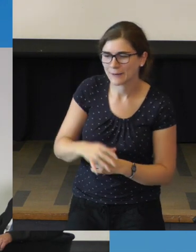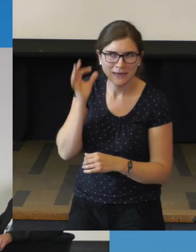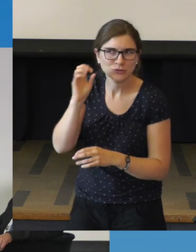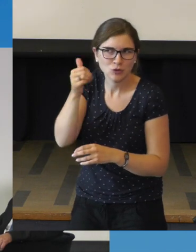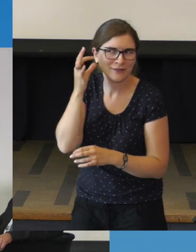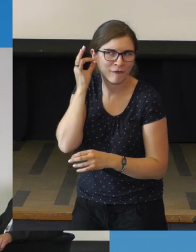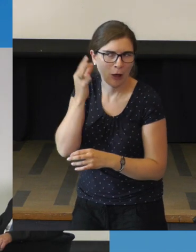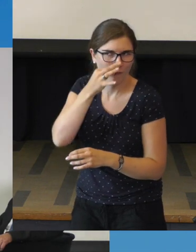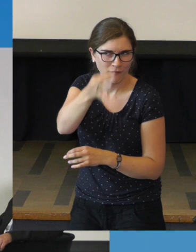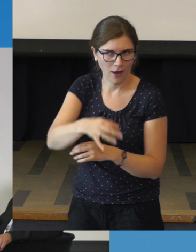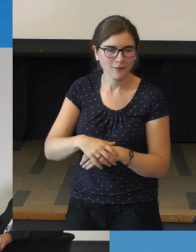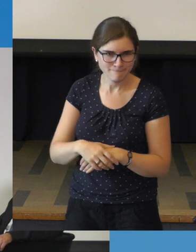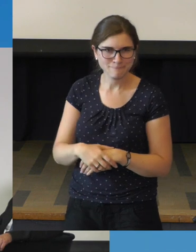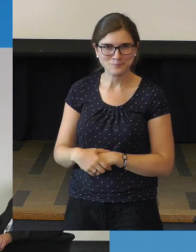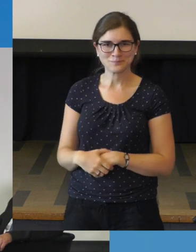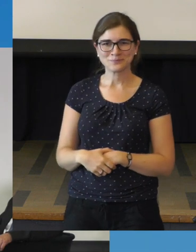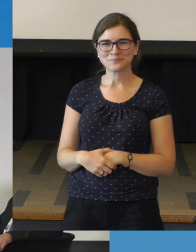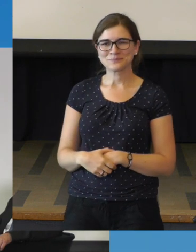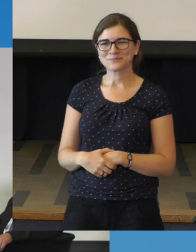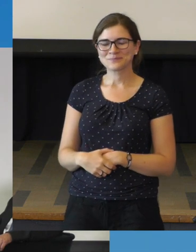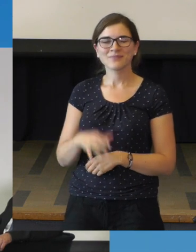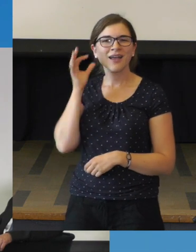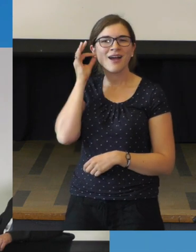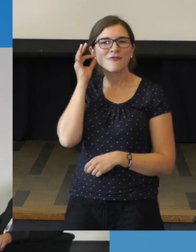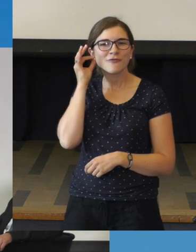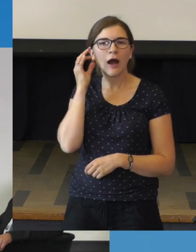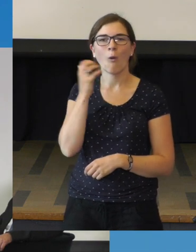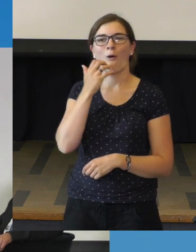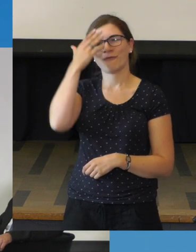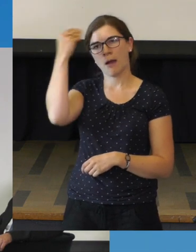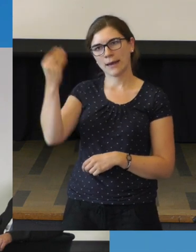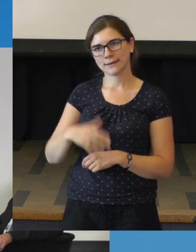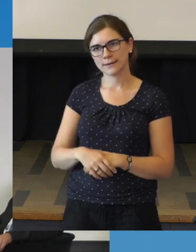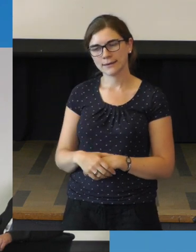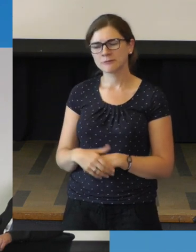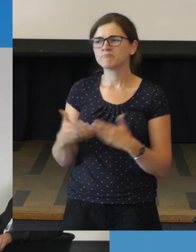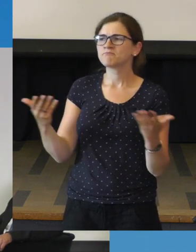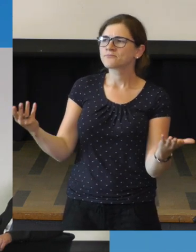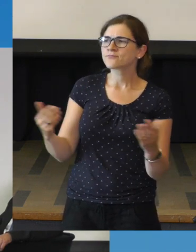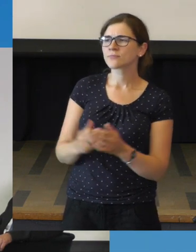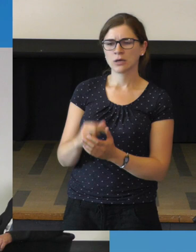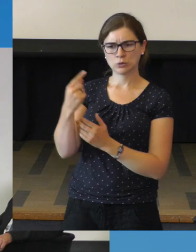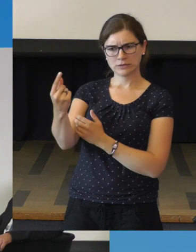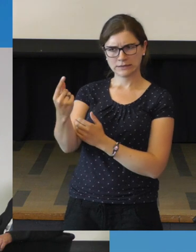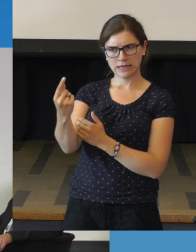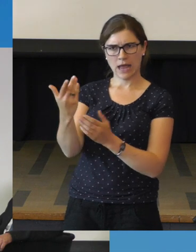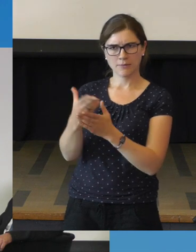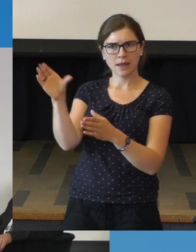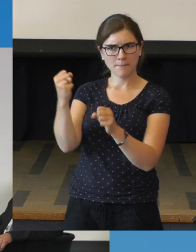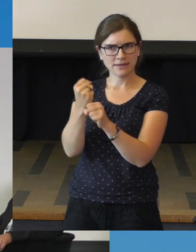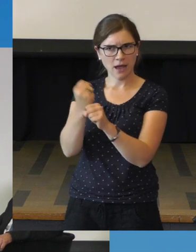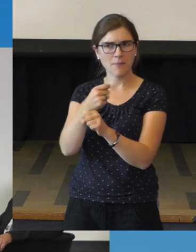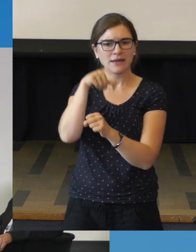weiter. Prima, denken ans Mikro. Frau Dagmar Hoffmann ist Mitglied, Mitarbeiterin